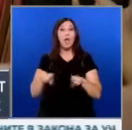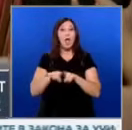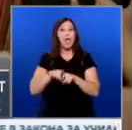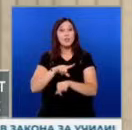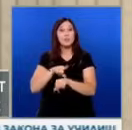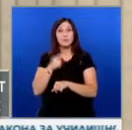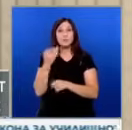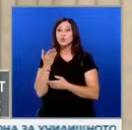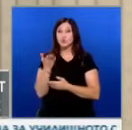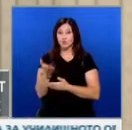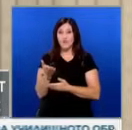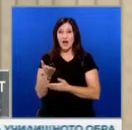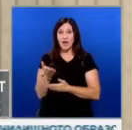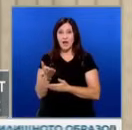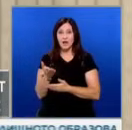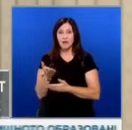Едновременно с това